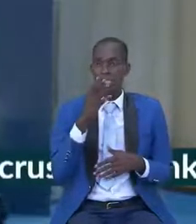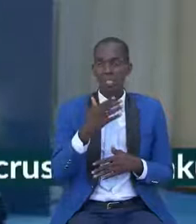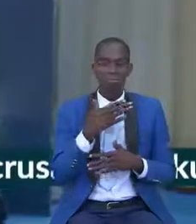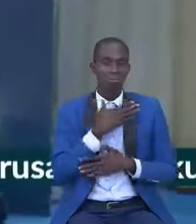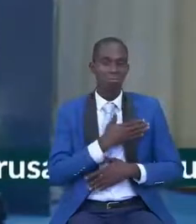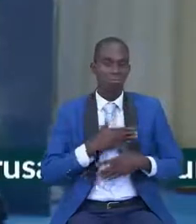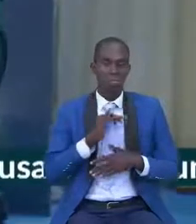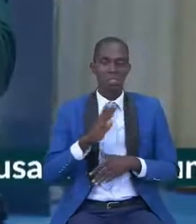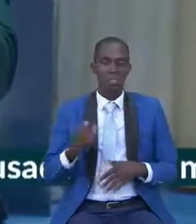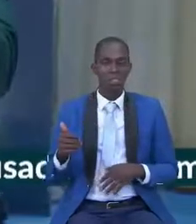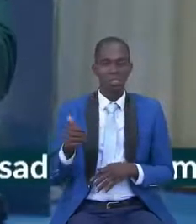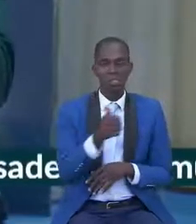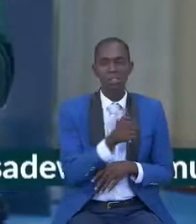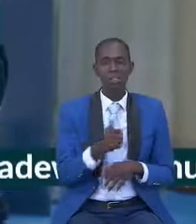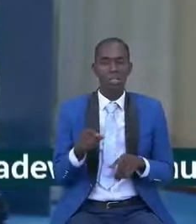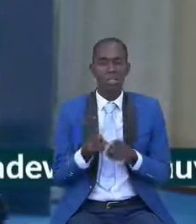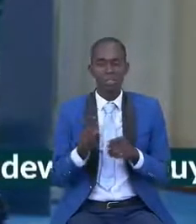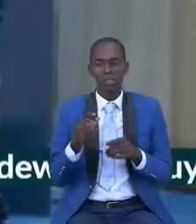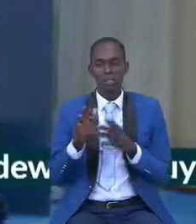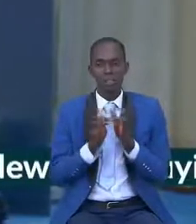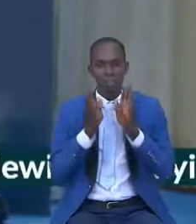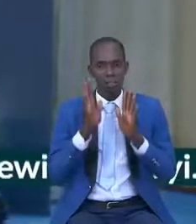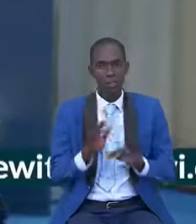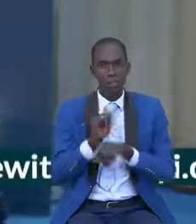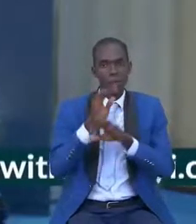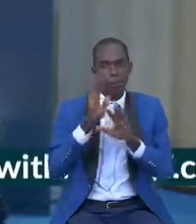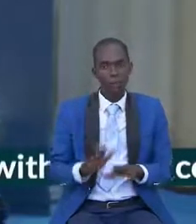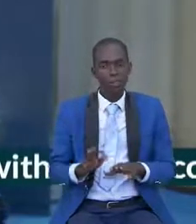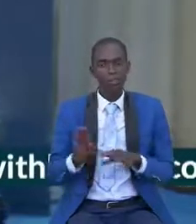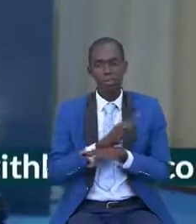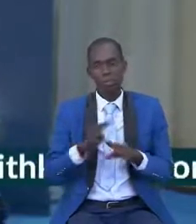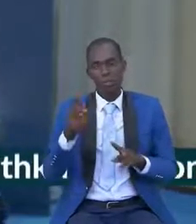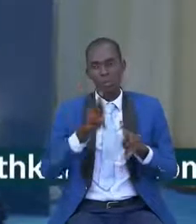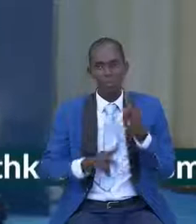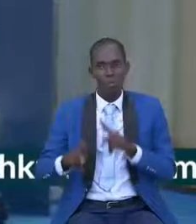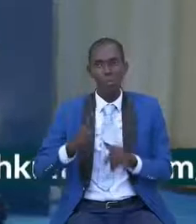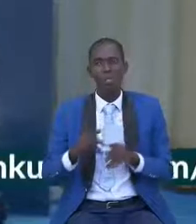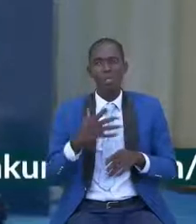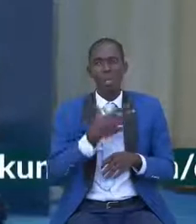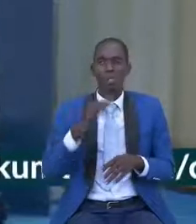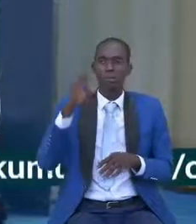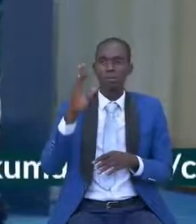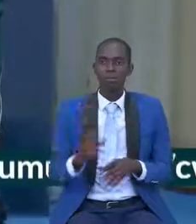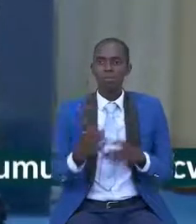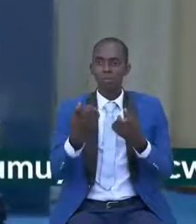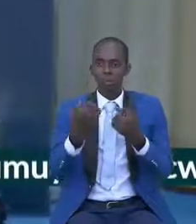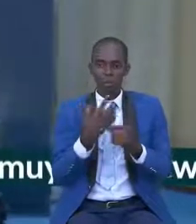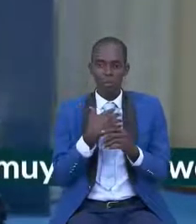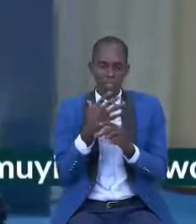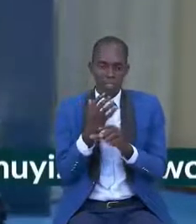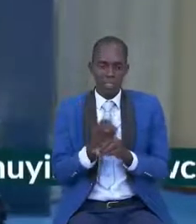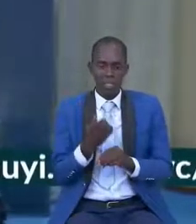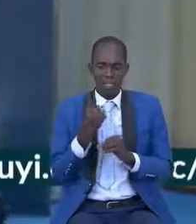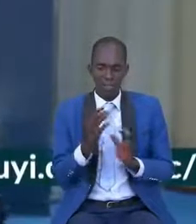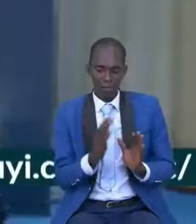à l'heure. Dans vos différents centres où vous réunissez pour cette conférence des